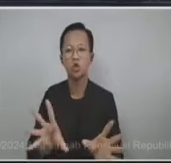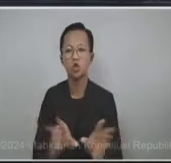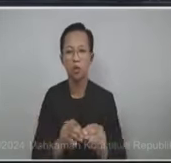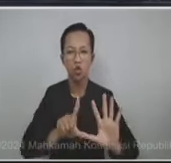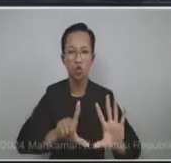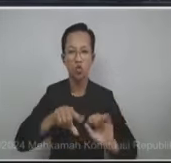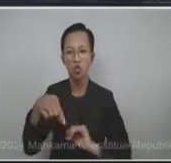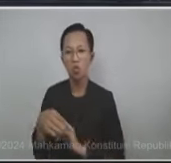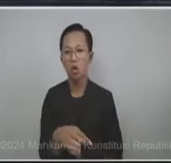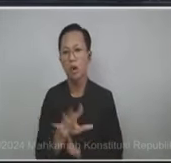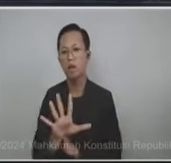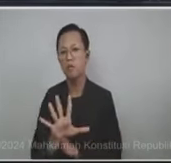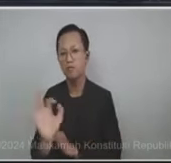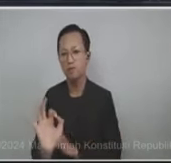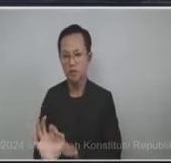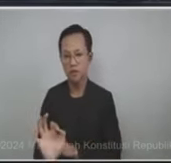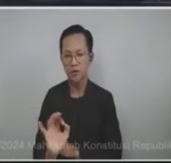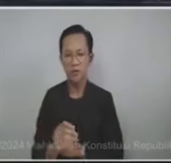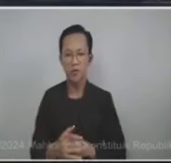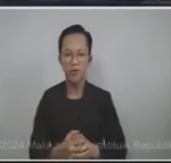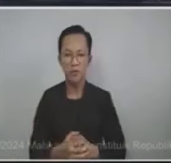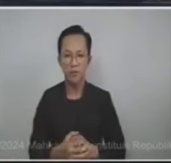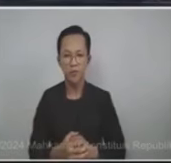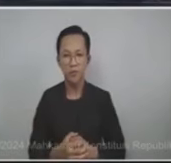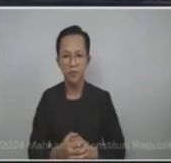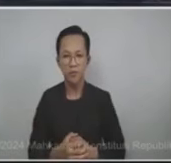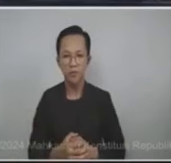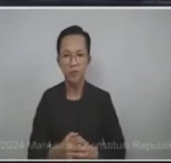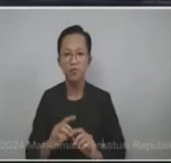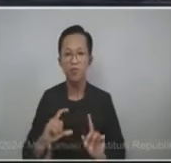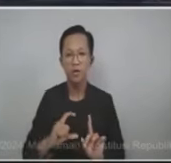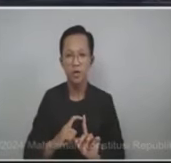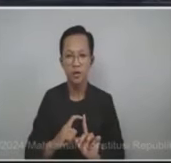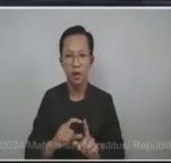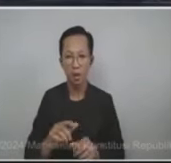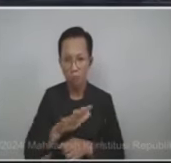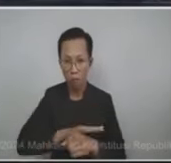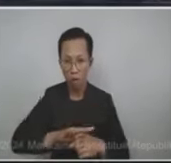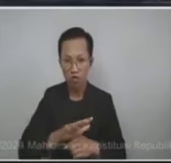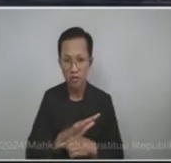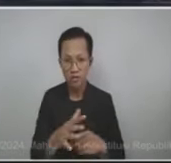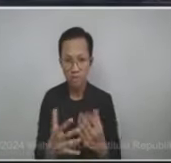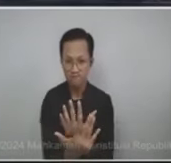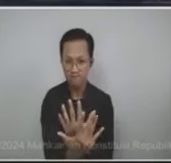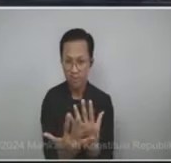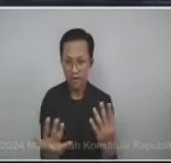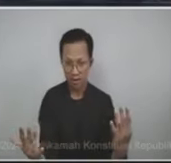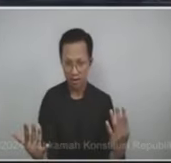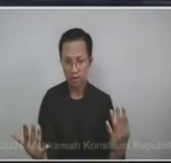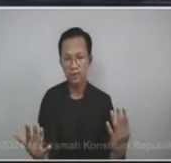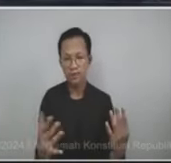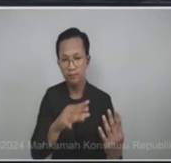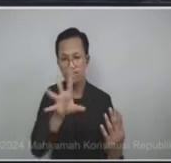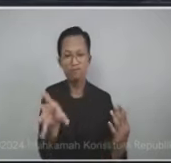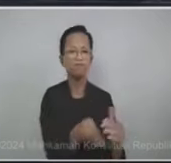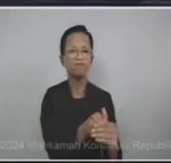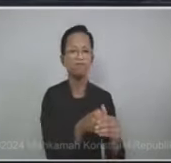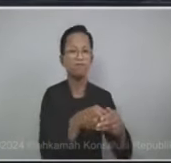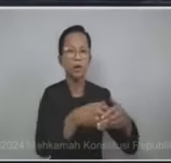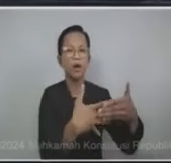persen di provinsi tersebut D provinsi dengan jumlah penduduk yang termuat pada daftar pemilih